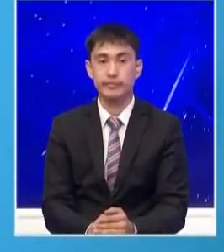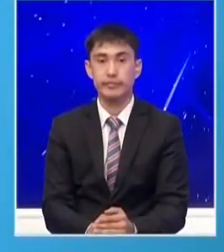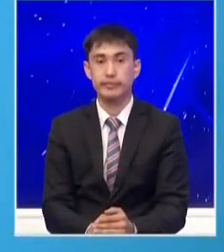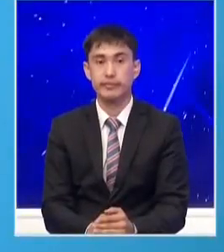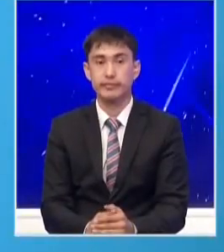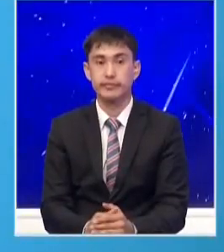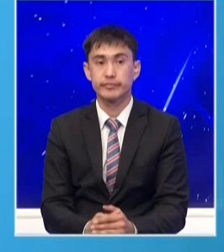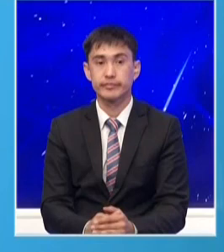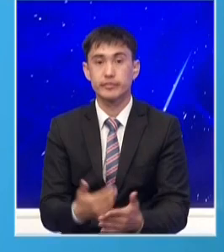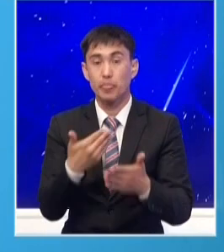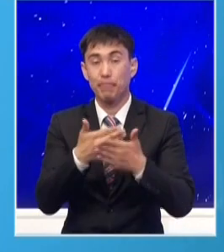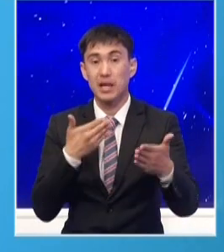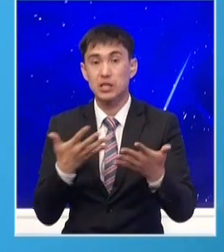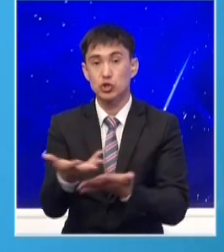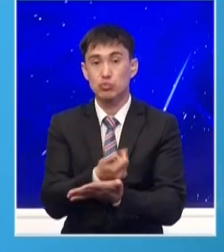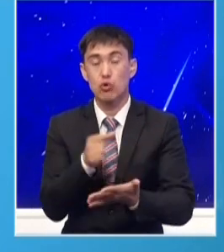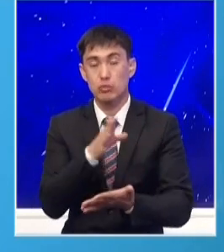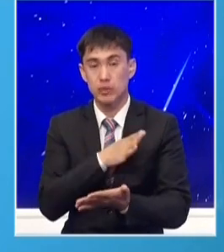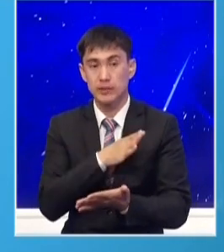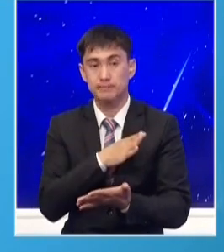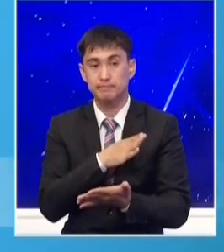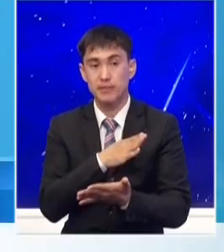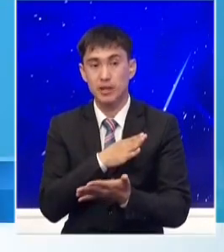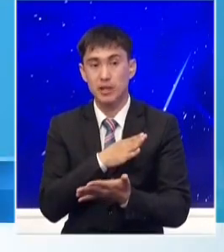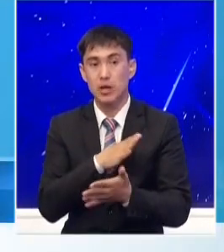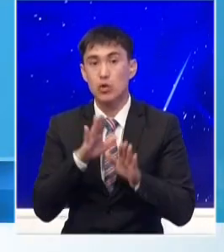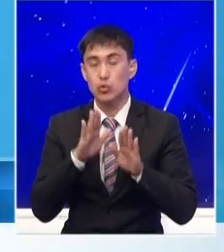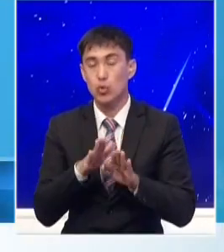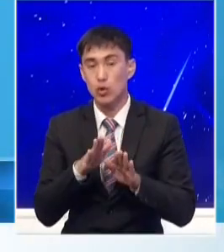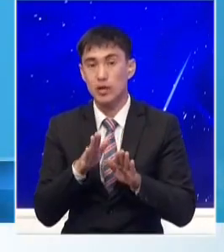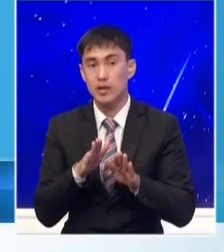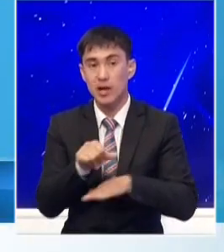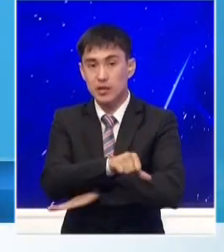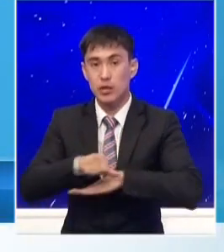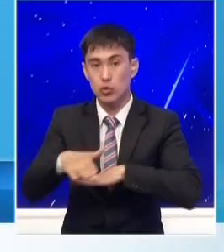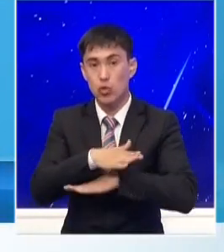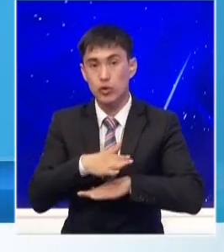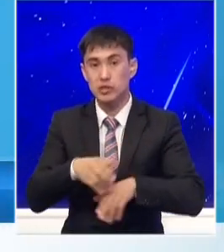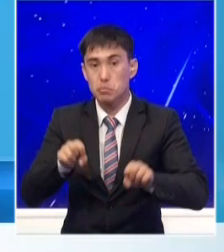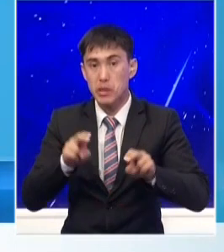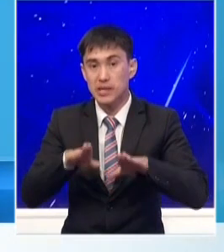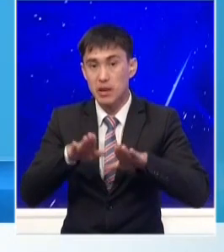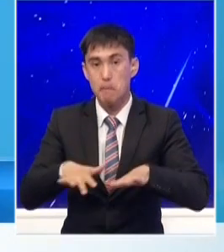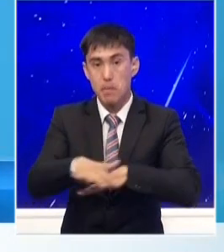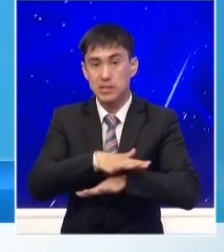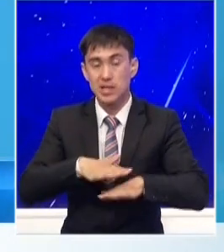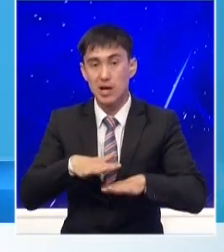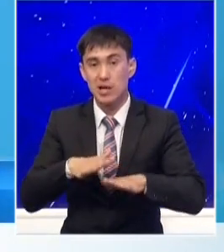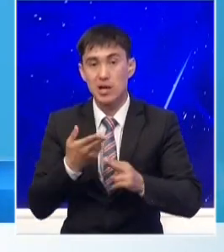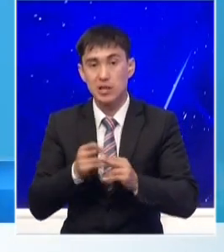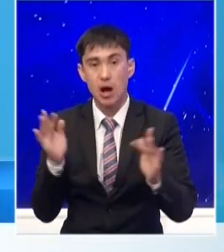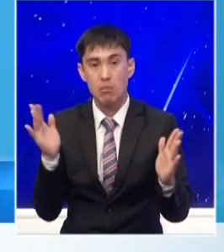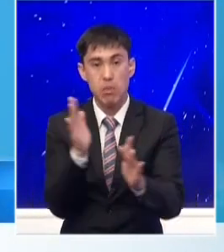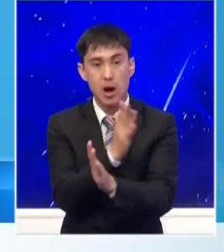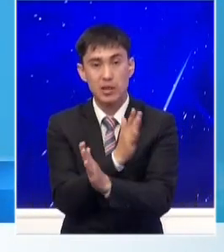был, так скажем, распространялся только на территории особо охраняемых зон, этого особые,